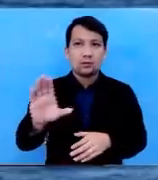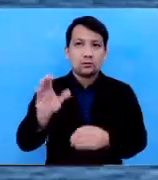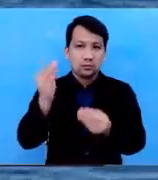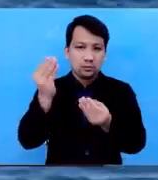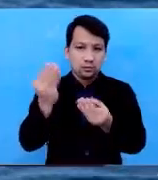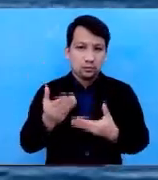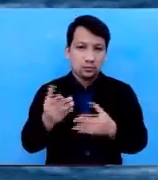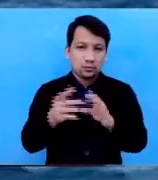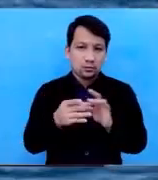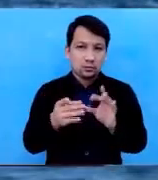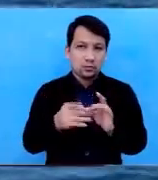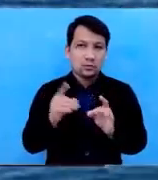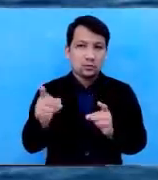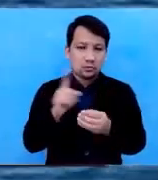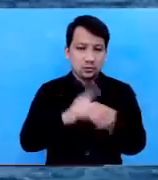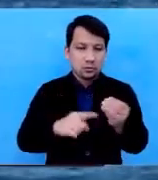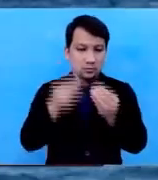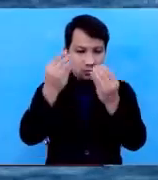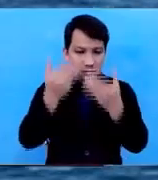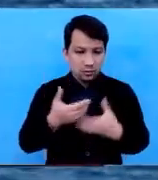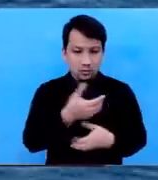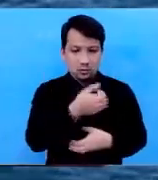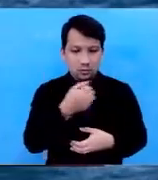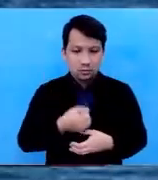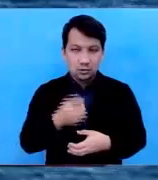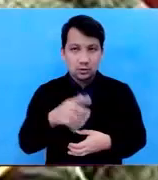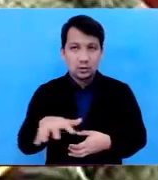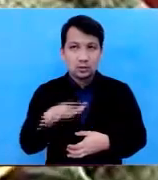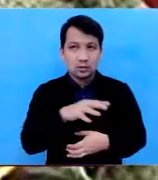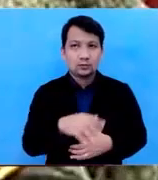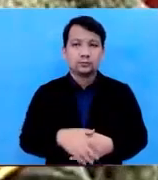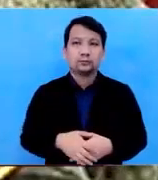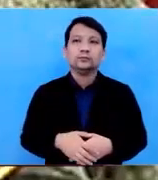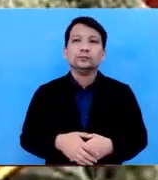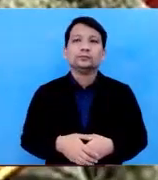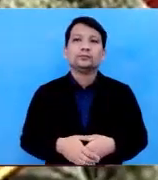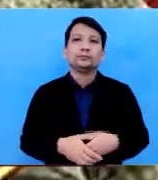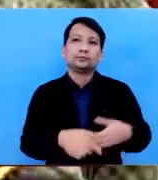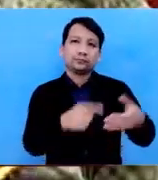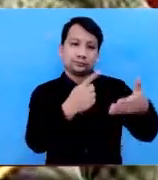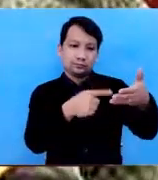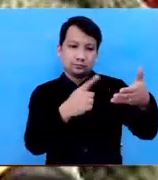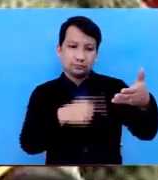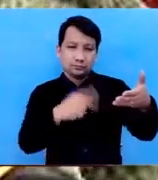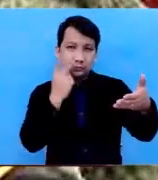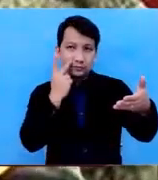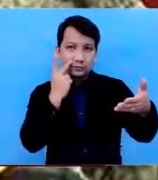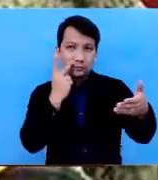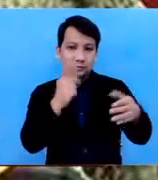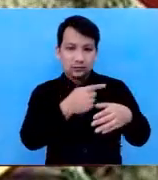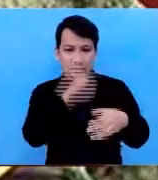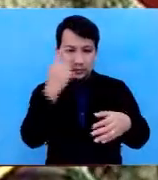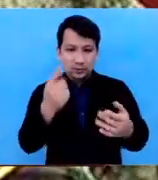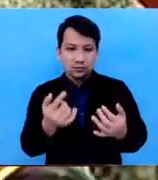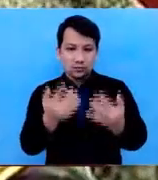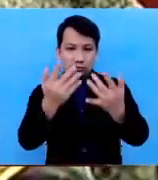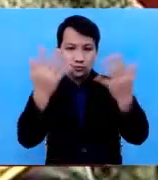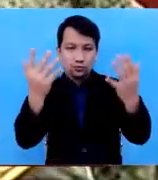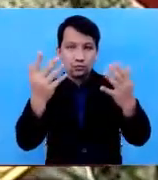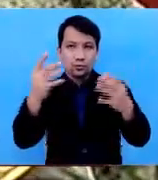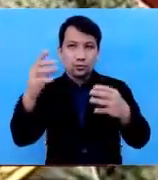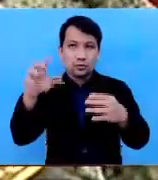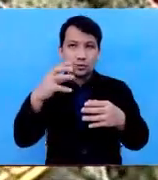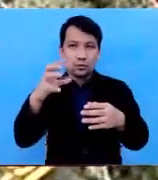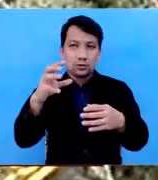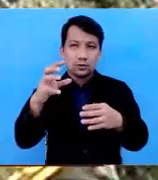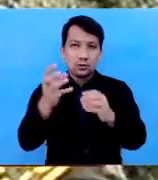statement. Pero sa initial na impormasyong nakuha ng mga otoridad, napansin nila na nagkaroon ng makapal na usok doon sa exhaust. At